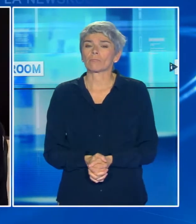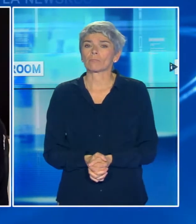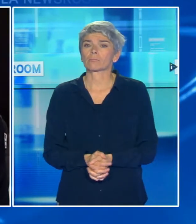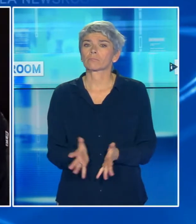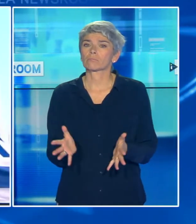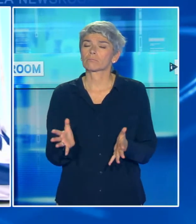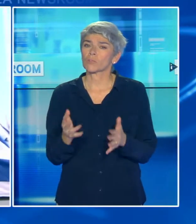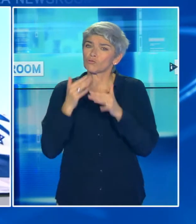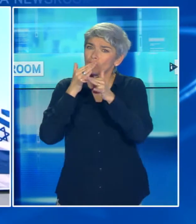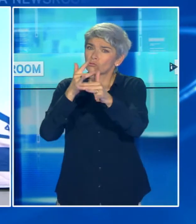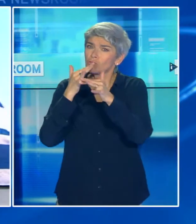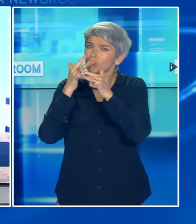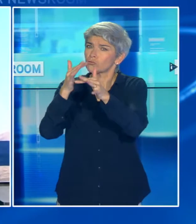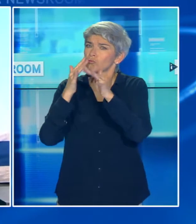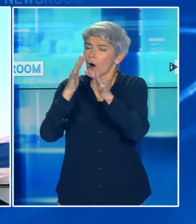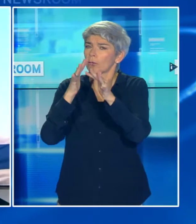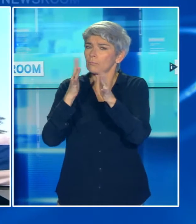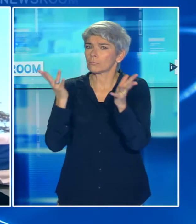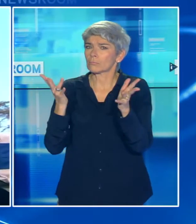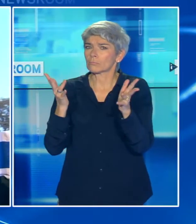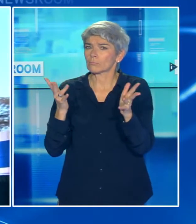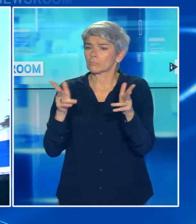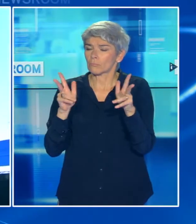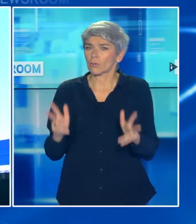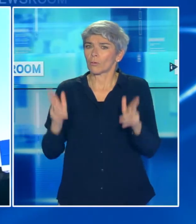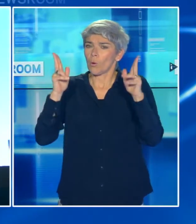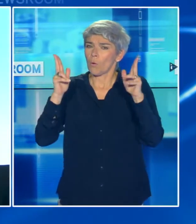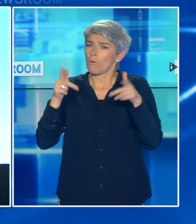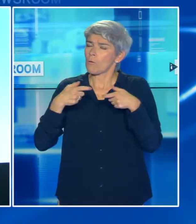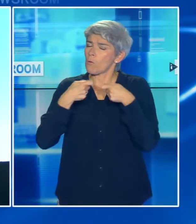et des chants lors d'une longue cérémonie.